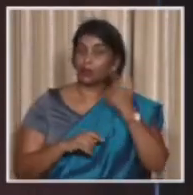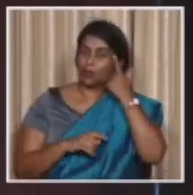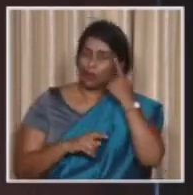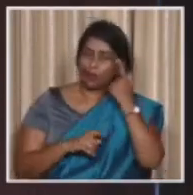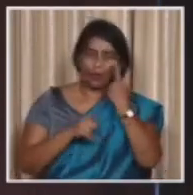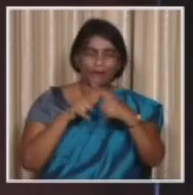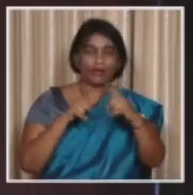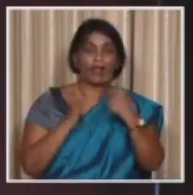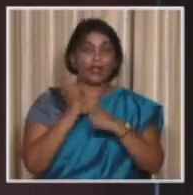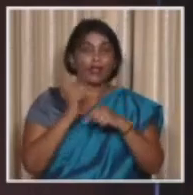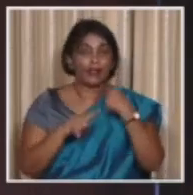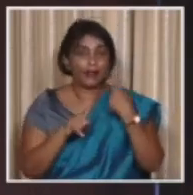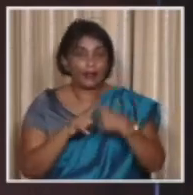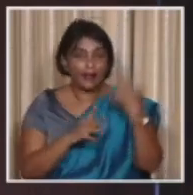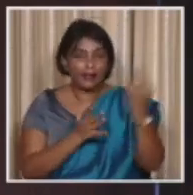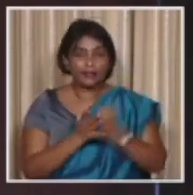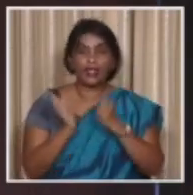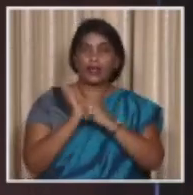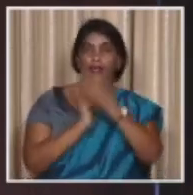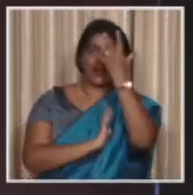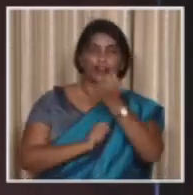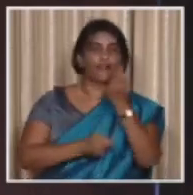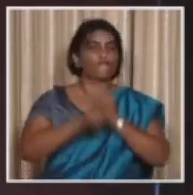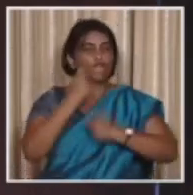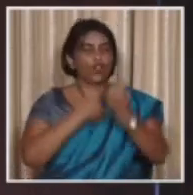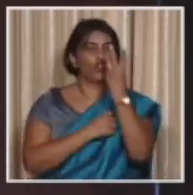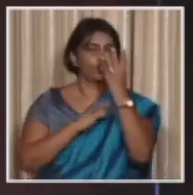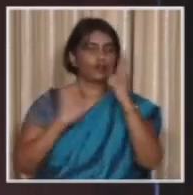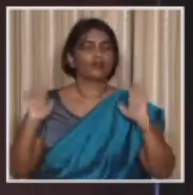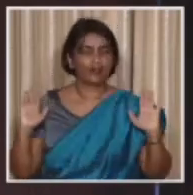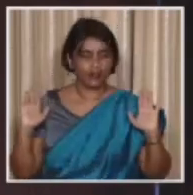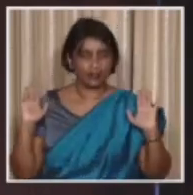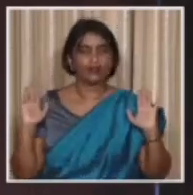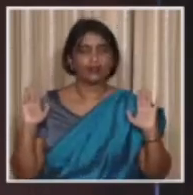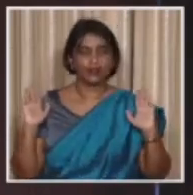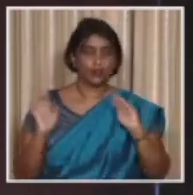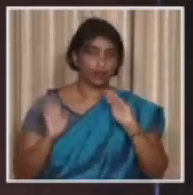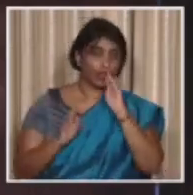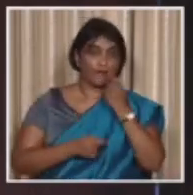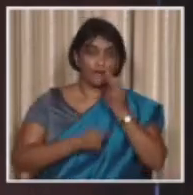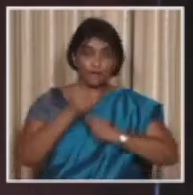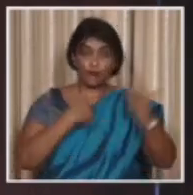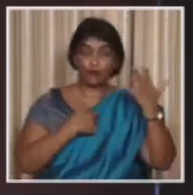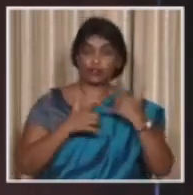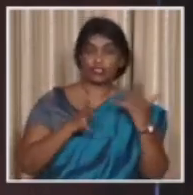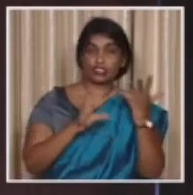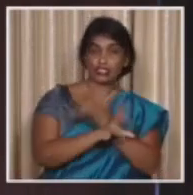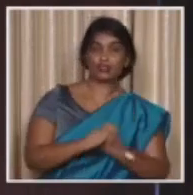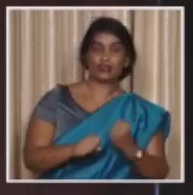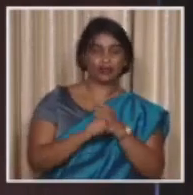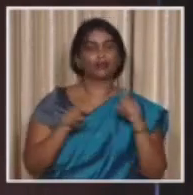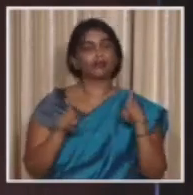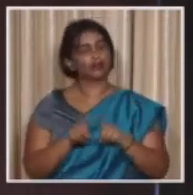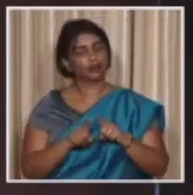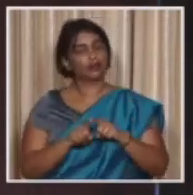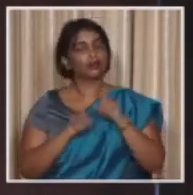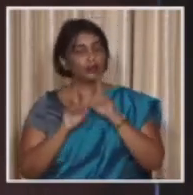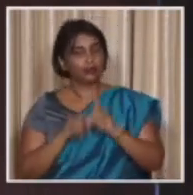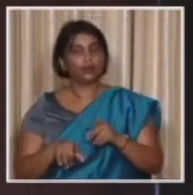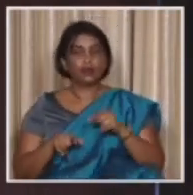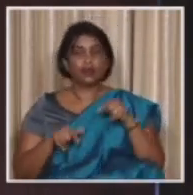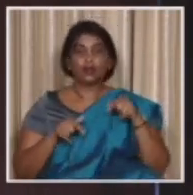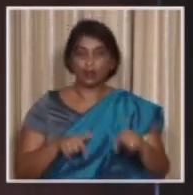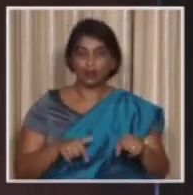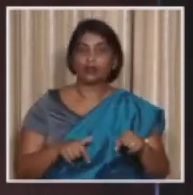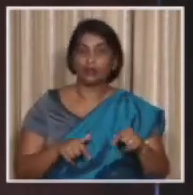දෙයයි. බදු ගහන්නයි ණය ගන්නයි විකුණන්නයි. හරිද? ඒක හරියට වික්කම සිංහව වෙනවා. හරිද? එතකොට දැන් මේ දැන් අද